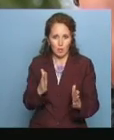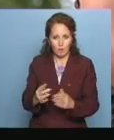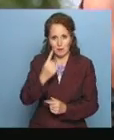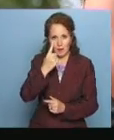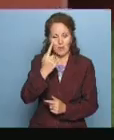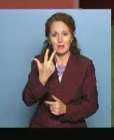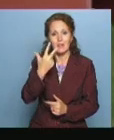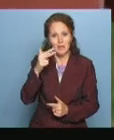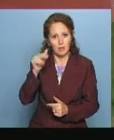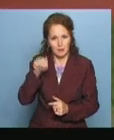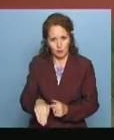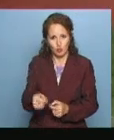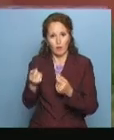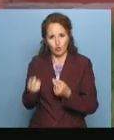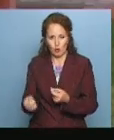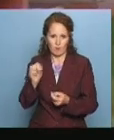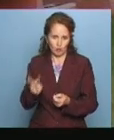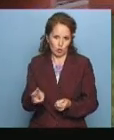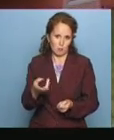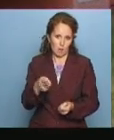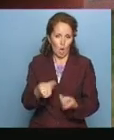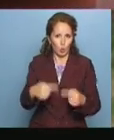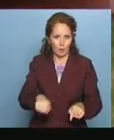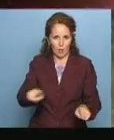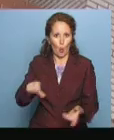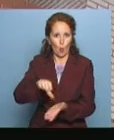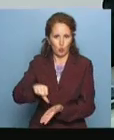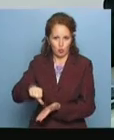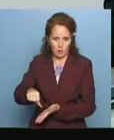3000 дешевле, чем для других участников программы «Жилье молодым».